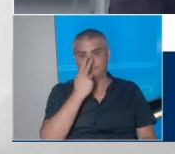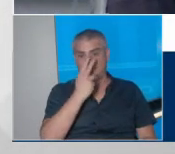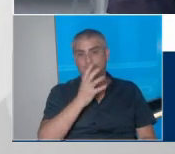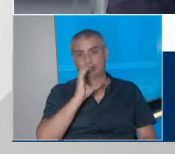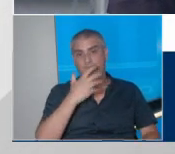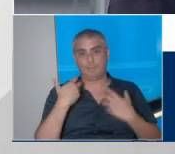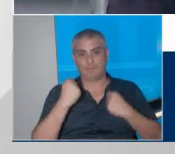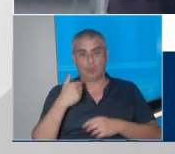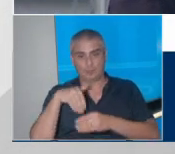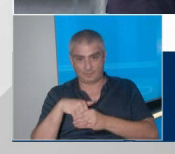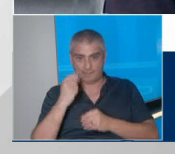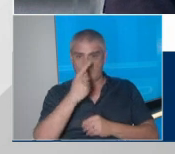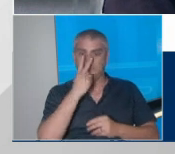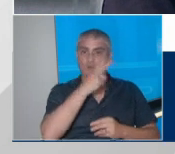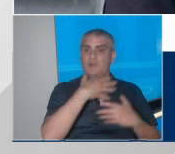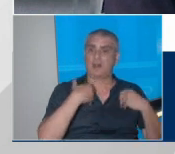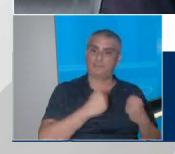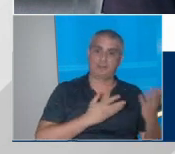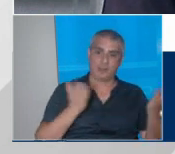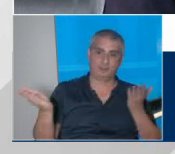הפנים, אחד צופה לביטחון.